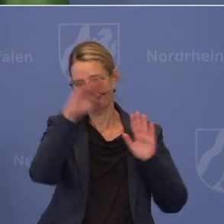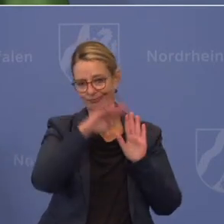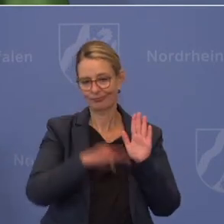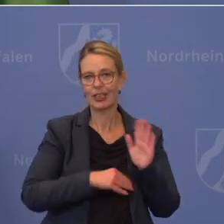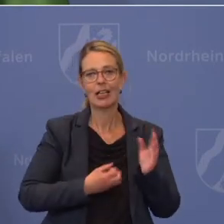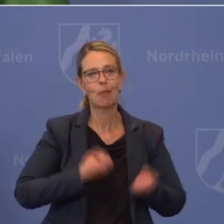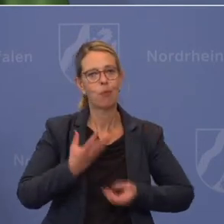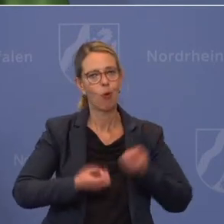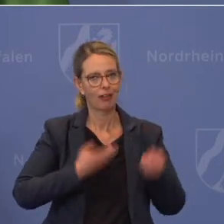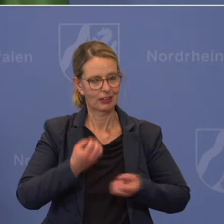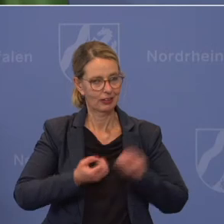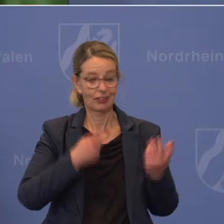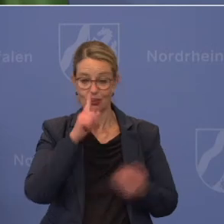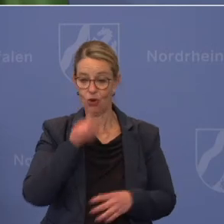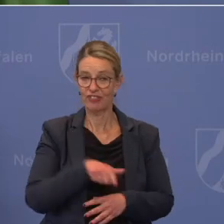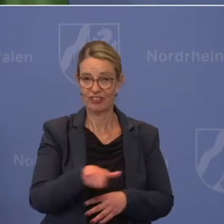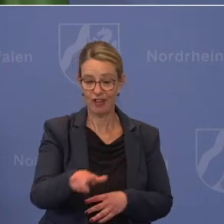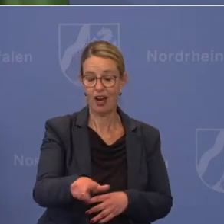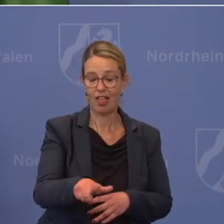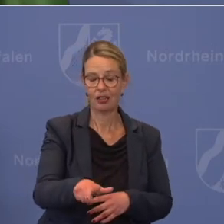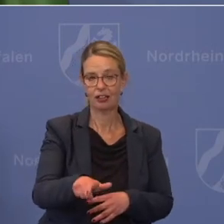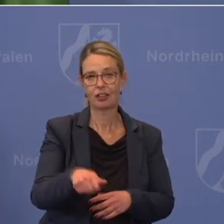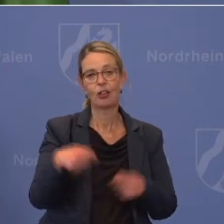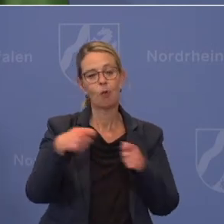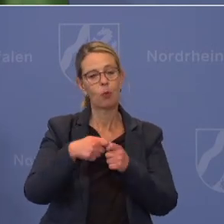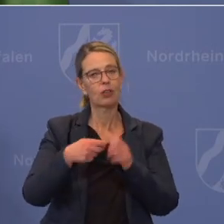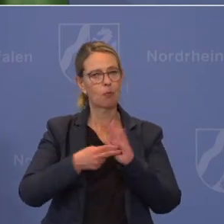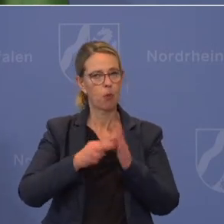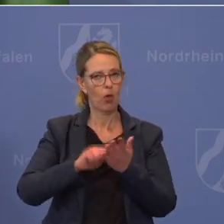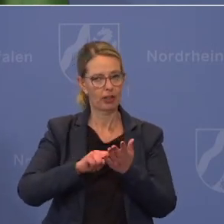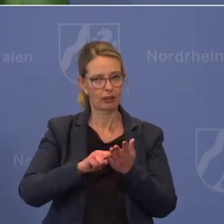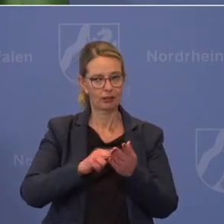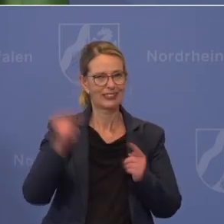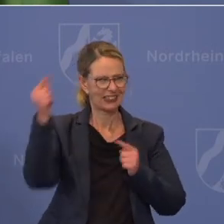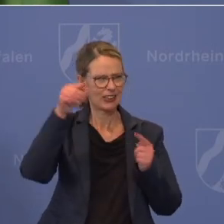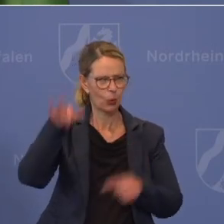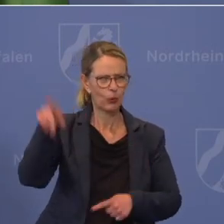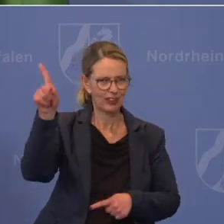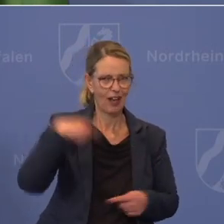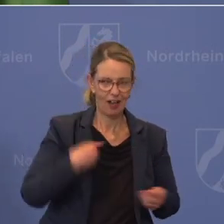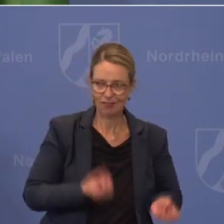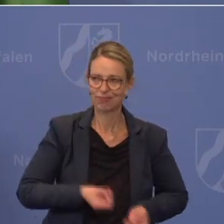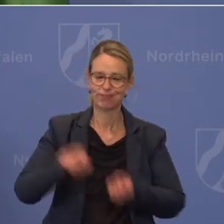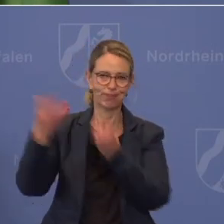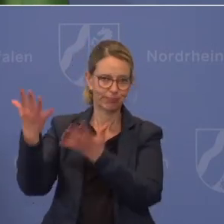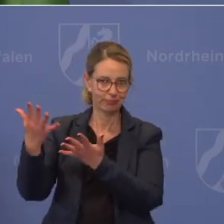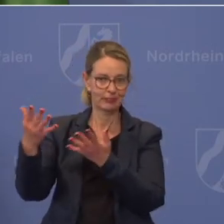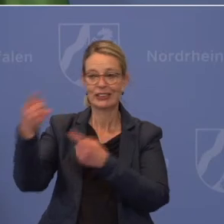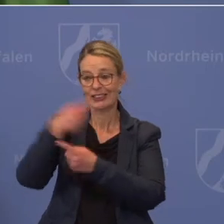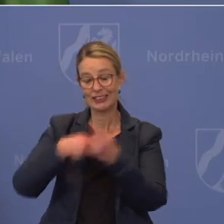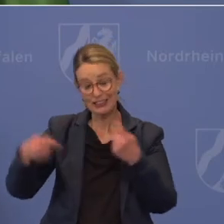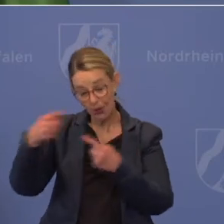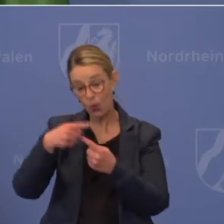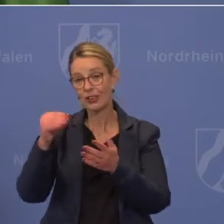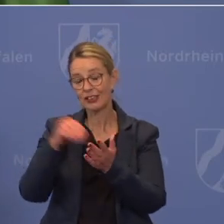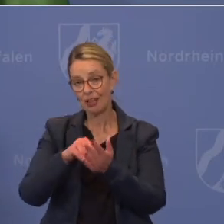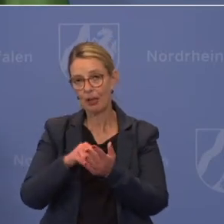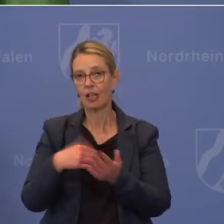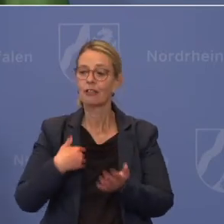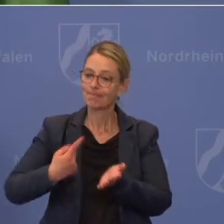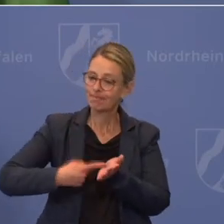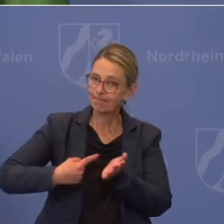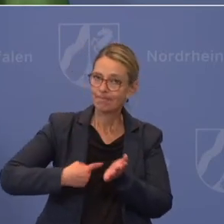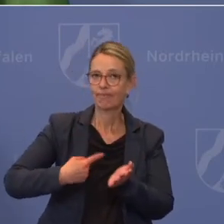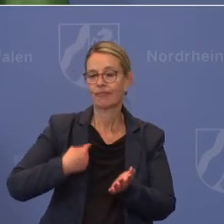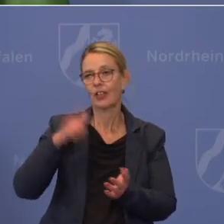die wir aus Nordrhein-Westfalen in die bundespolitische Debatte eingebracht haben, auch den Anspruch